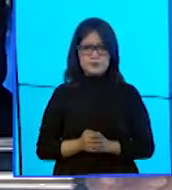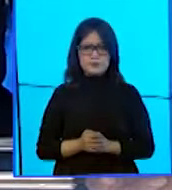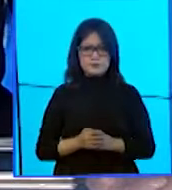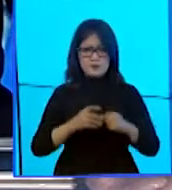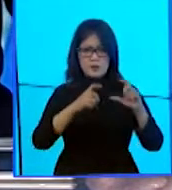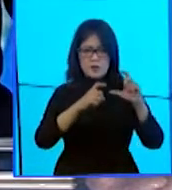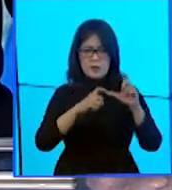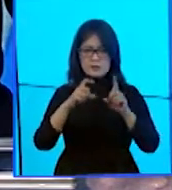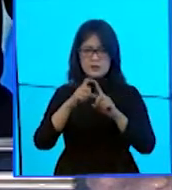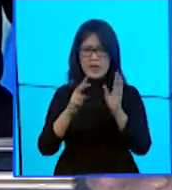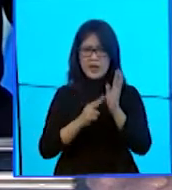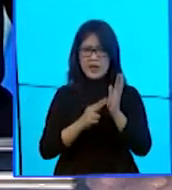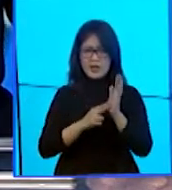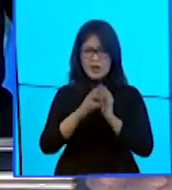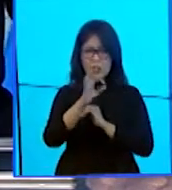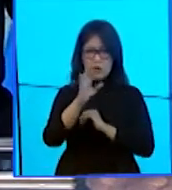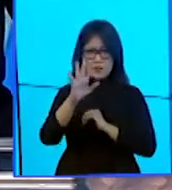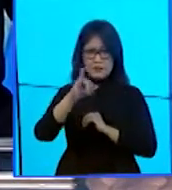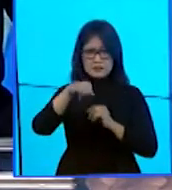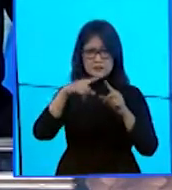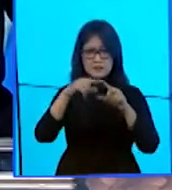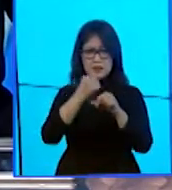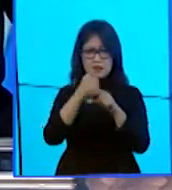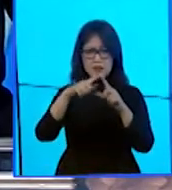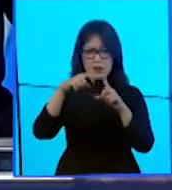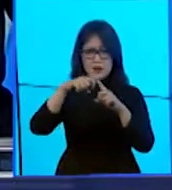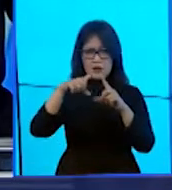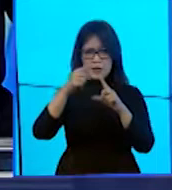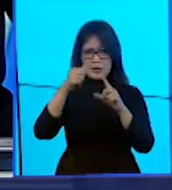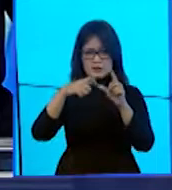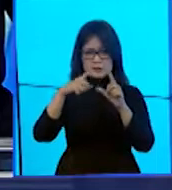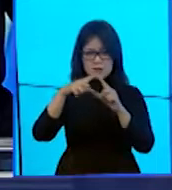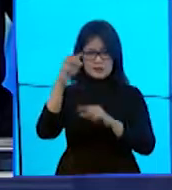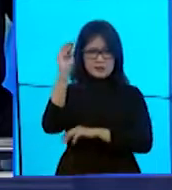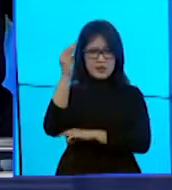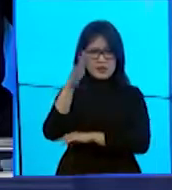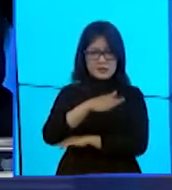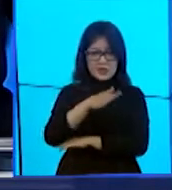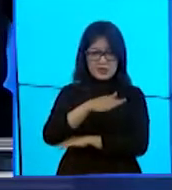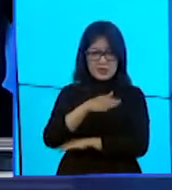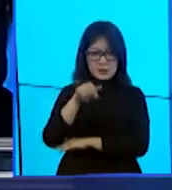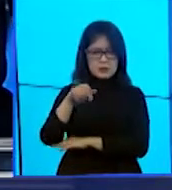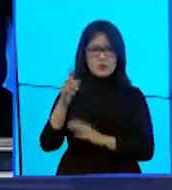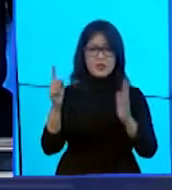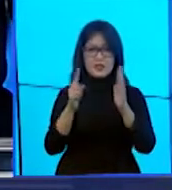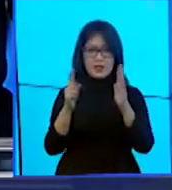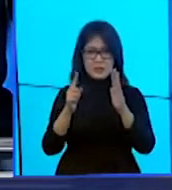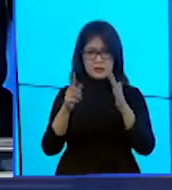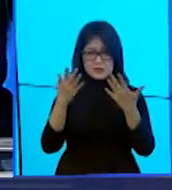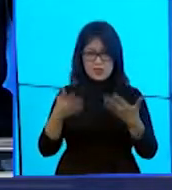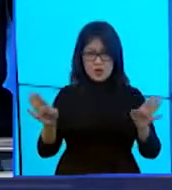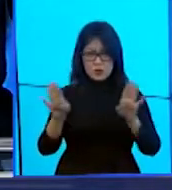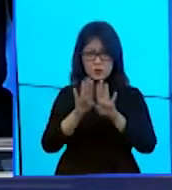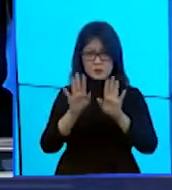Ya, informasi lain, setelah sempat ditutup sementara, SD Negeri 05 Jagakarsa, Jakarta Selatan kembali menggelar